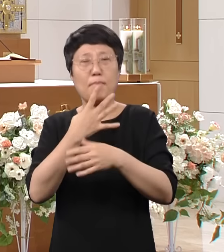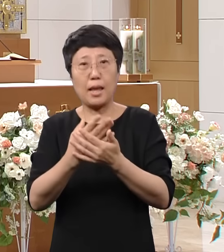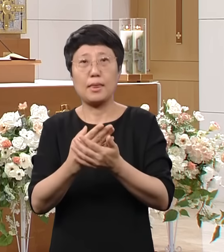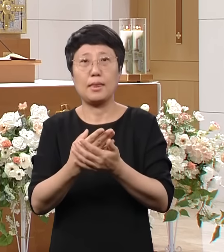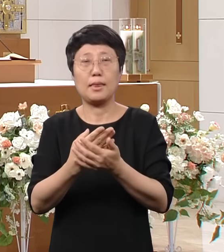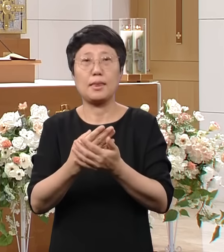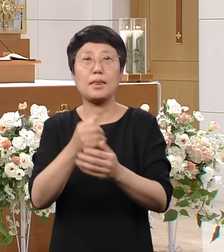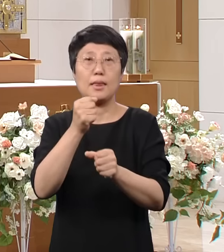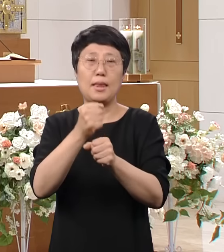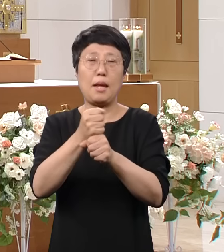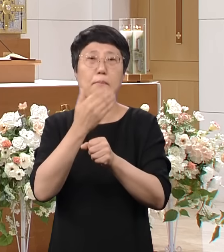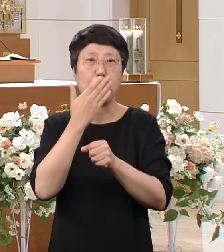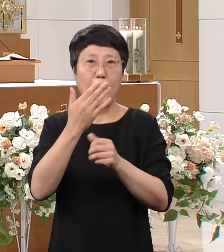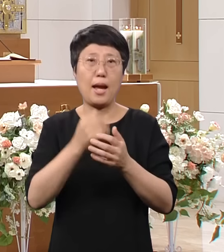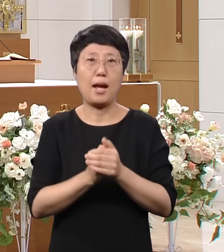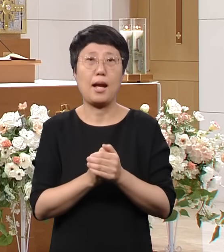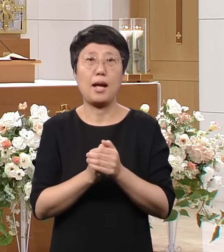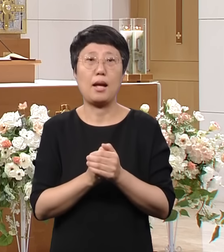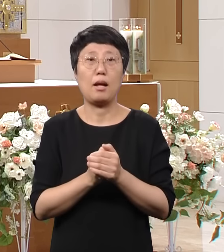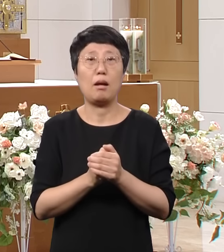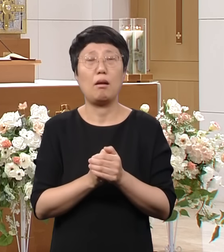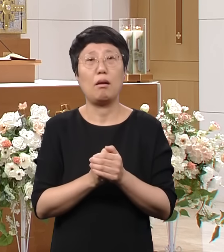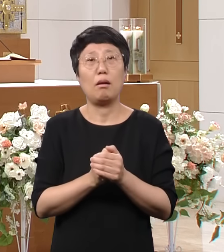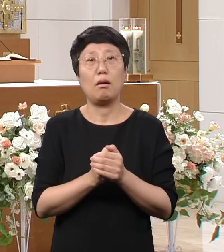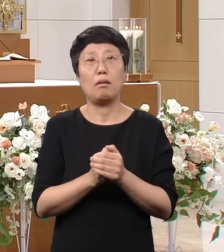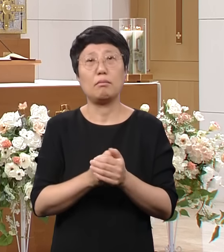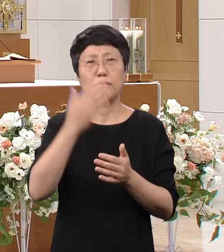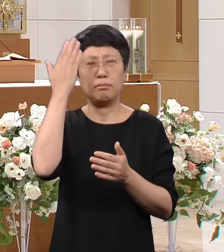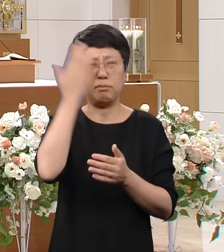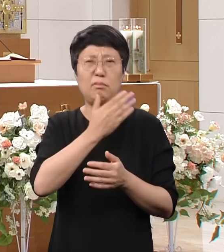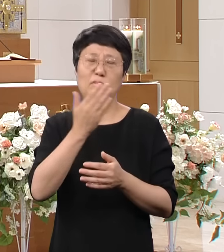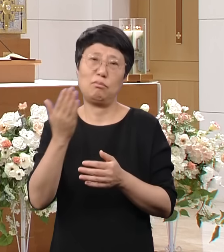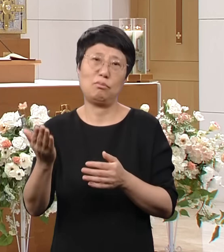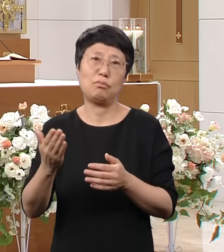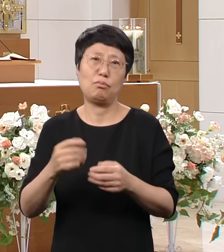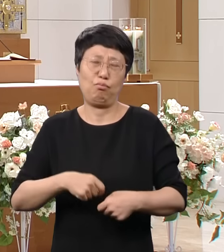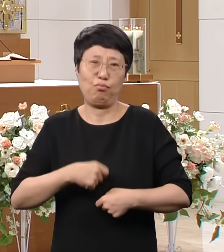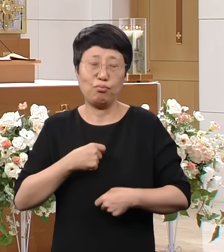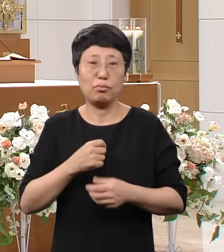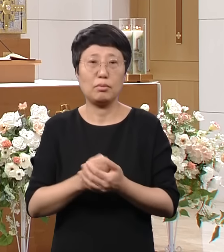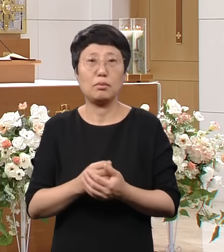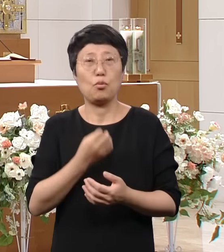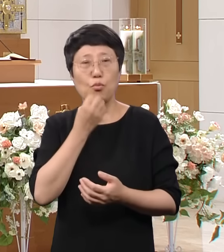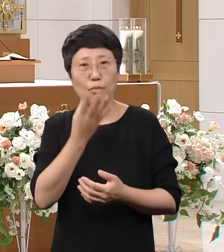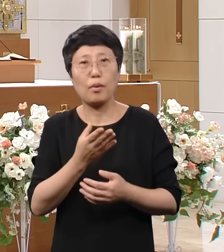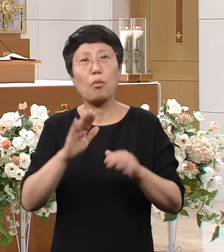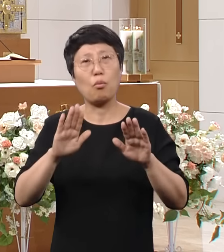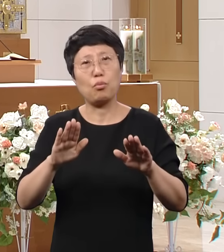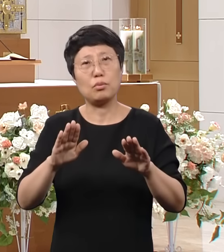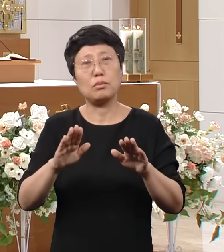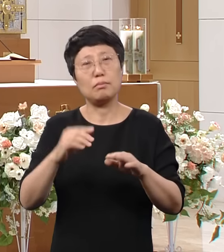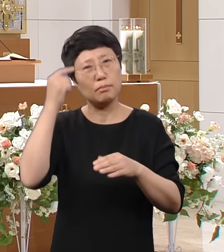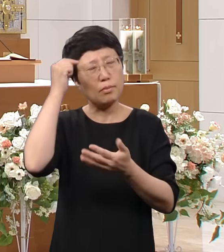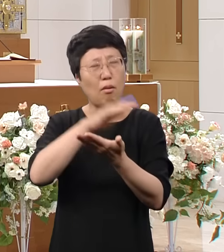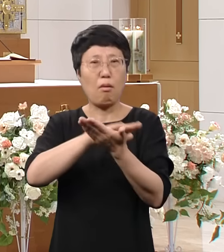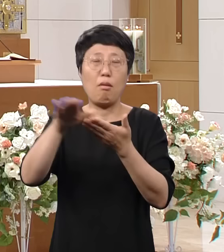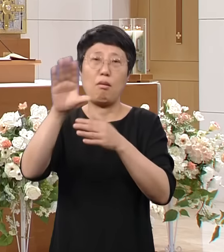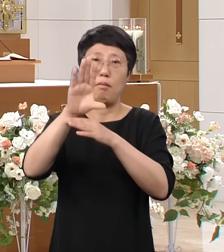것입니다 그래서 저는 미사를 하게 되는 이유는